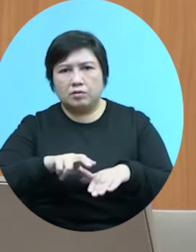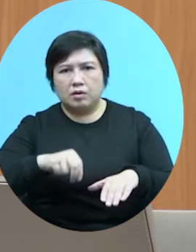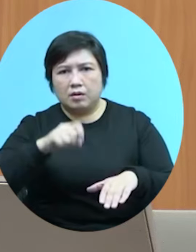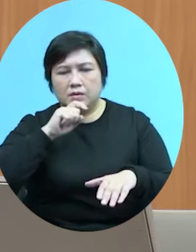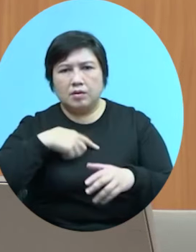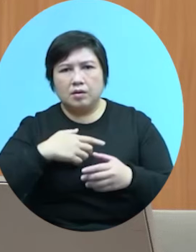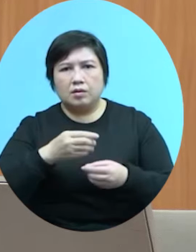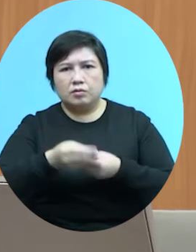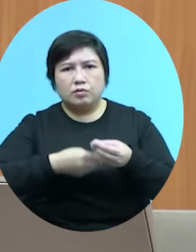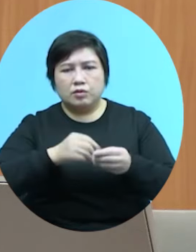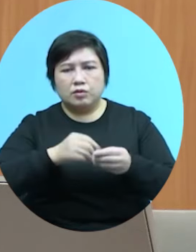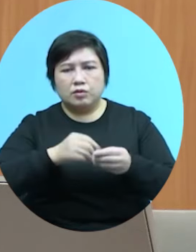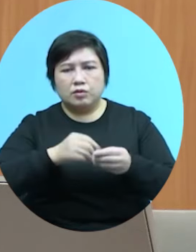染期打過麻雀那